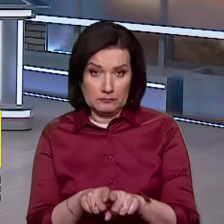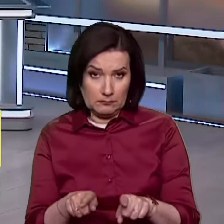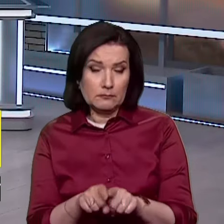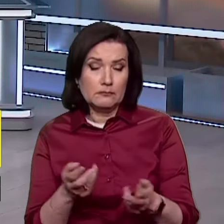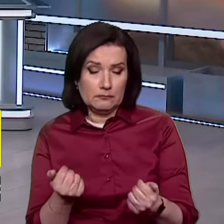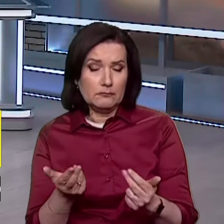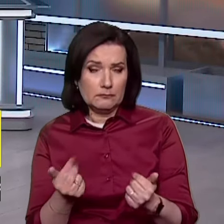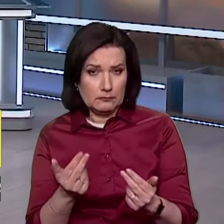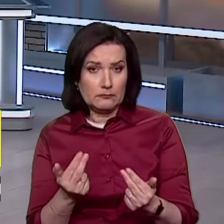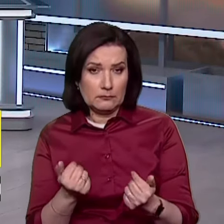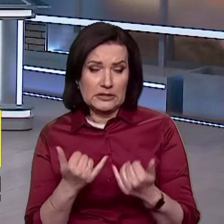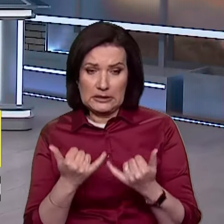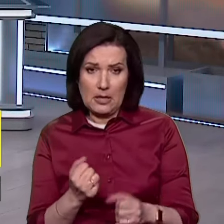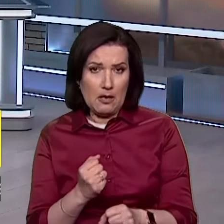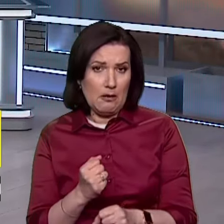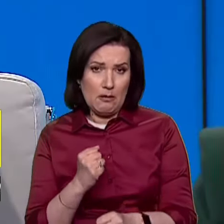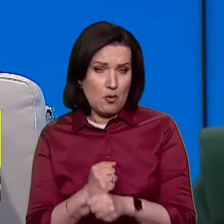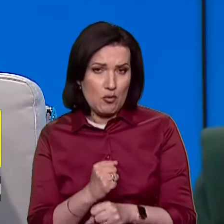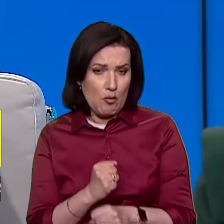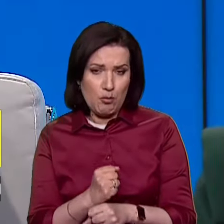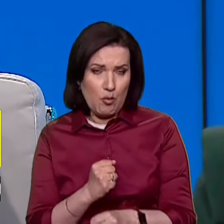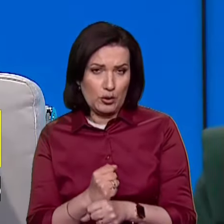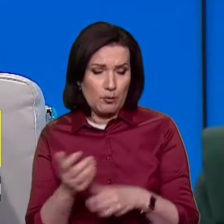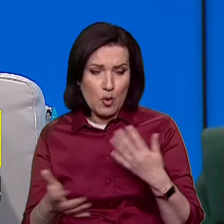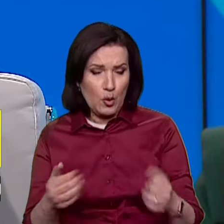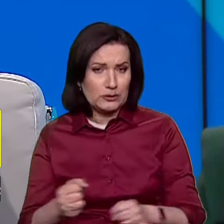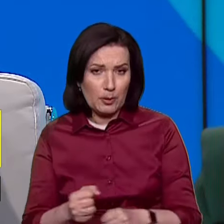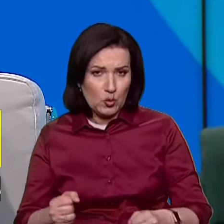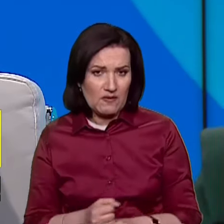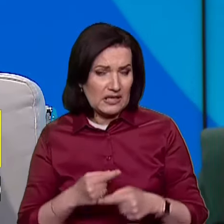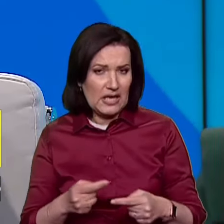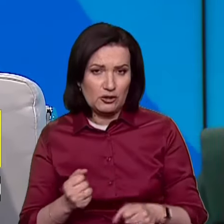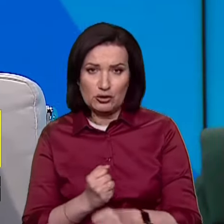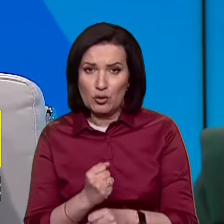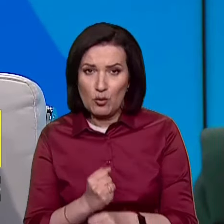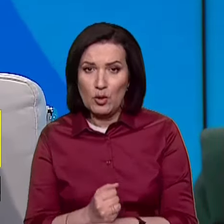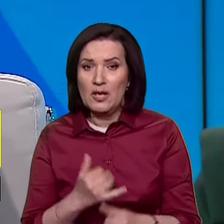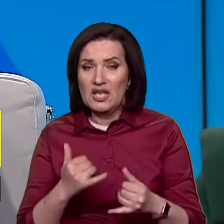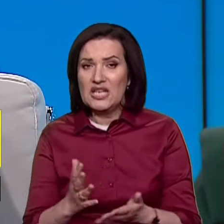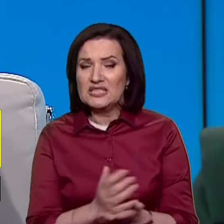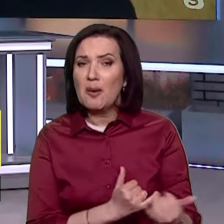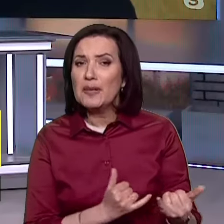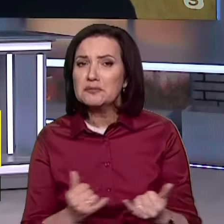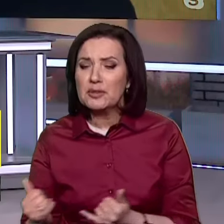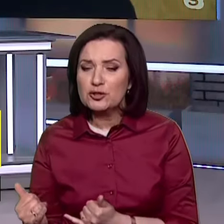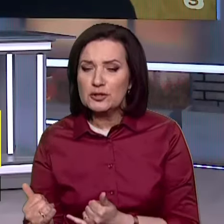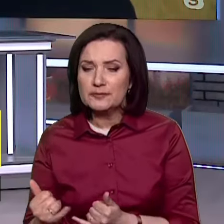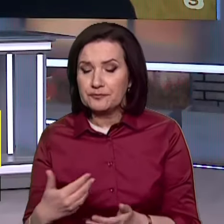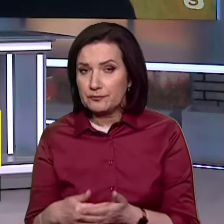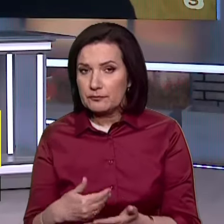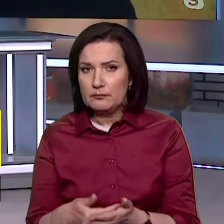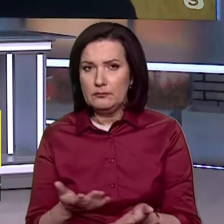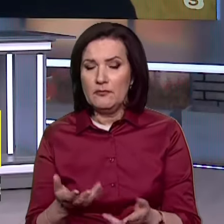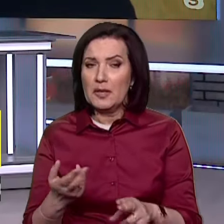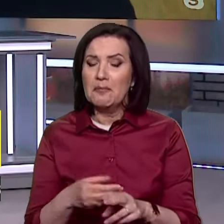саме, саме для робот по розмінуванню, для інших робот, для забезпечення,